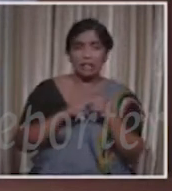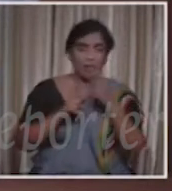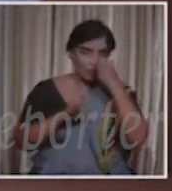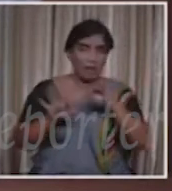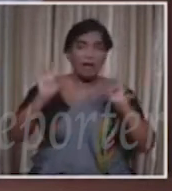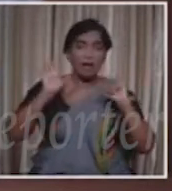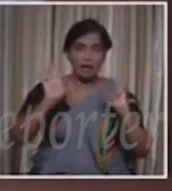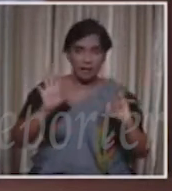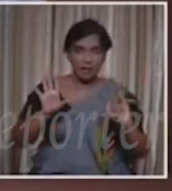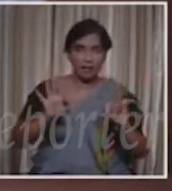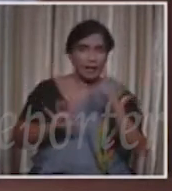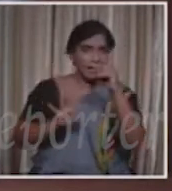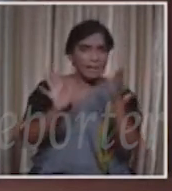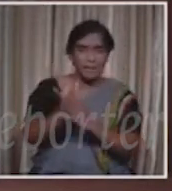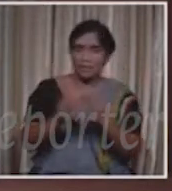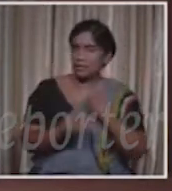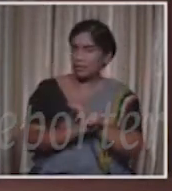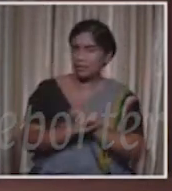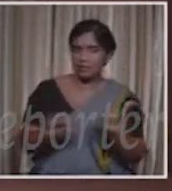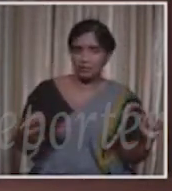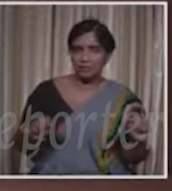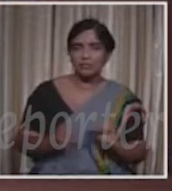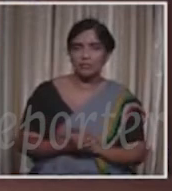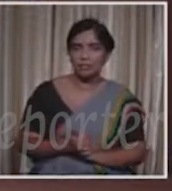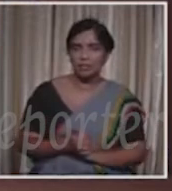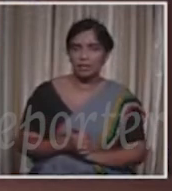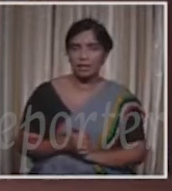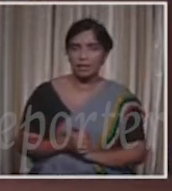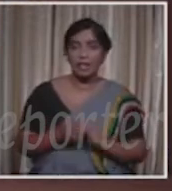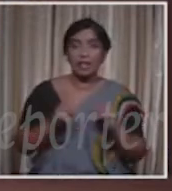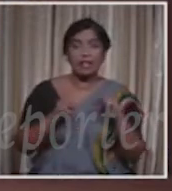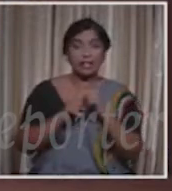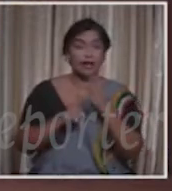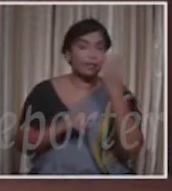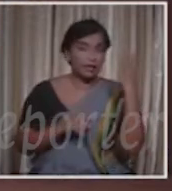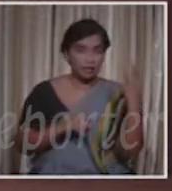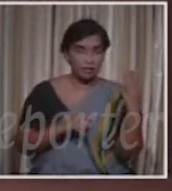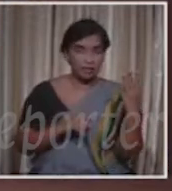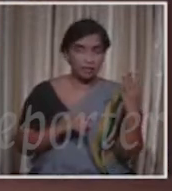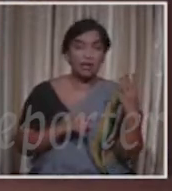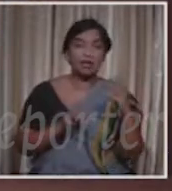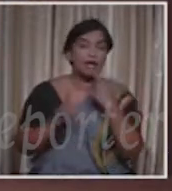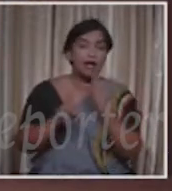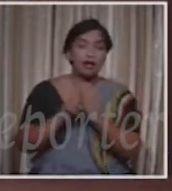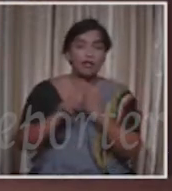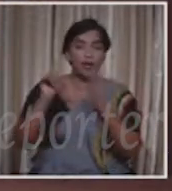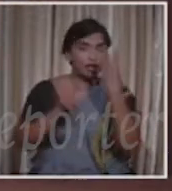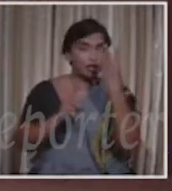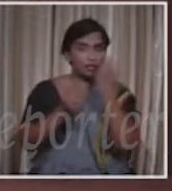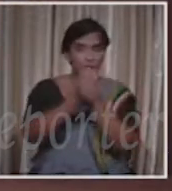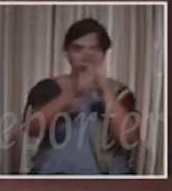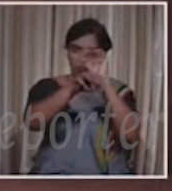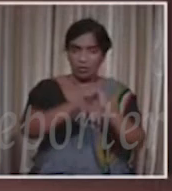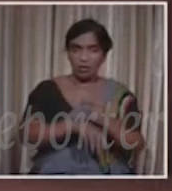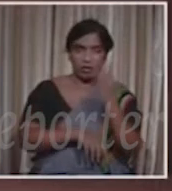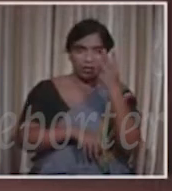6 දෙනෙක් අත්තඩංගොඩ ආරං තියෙනවා එක සමාජිකයෙක් අපේ නැහැ හරි දෙනියා 3 දෙනෙක් අත්ත මේ කම්පුරු පිටේ 3 දෙනෙක් අත්තඩංගොඩ ආරං තියෙනවා එක